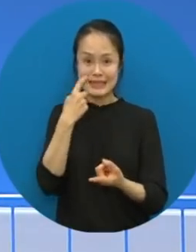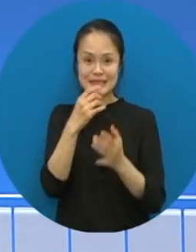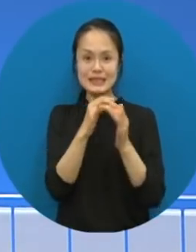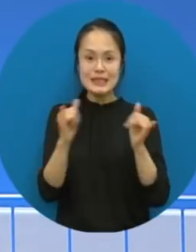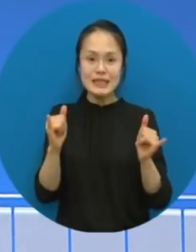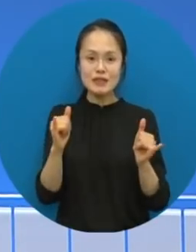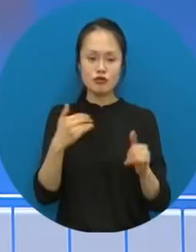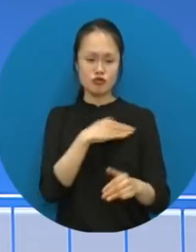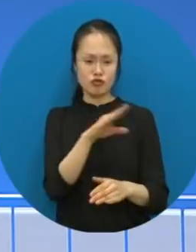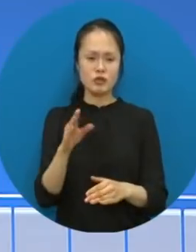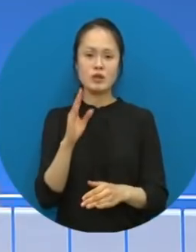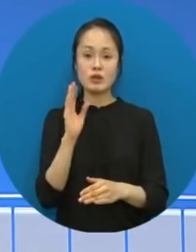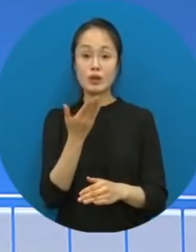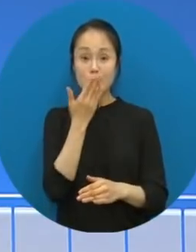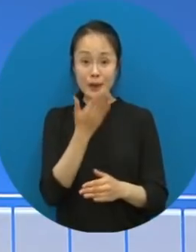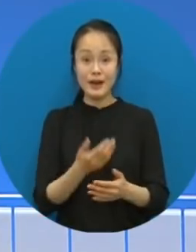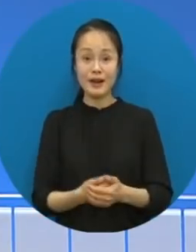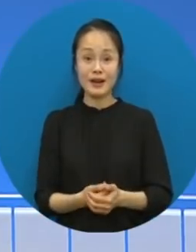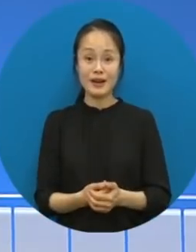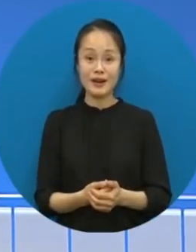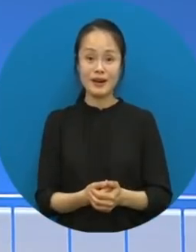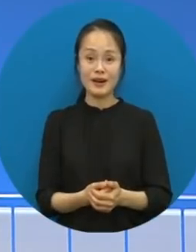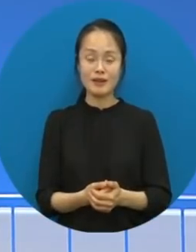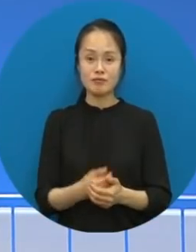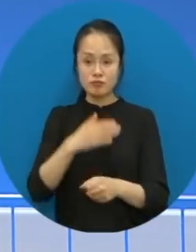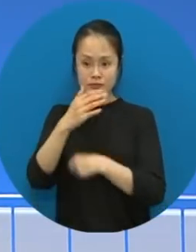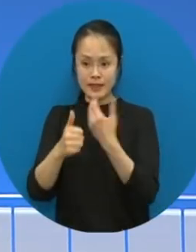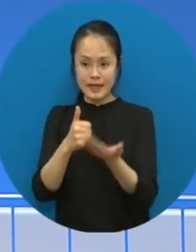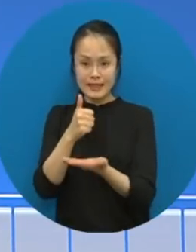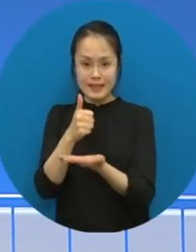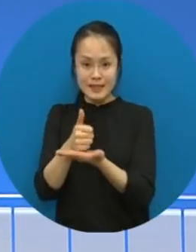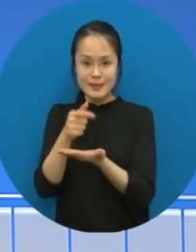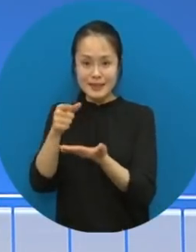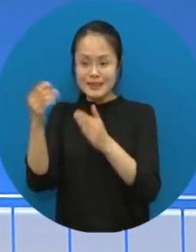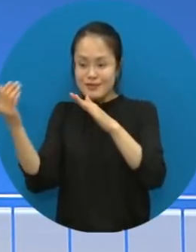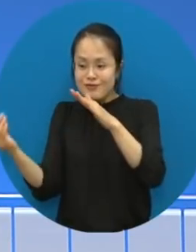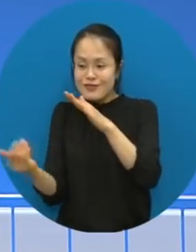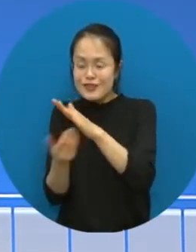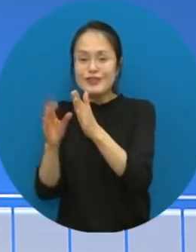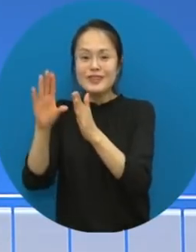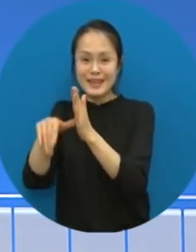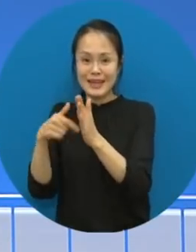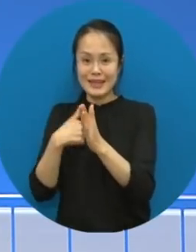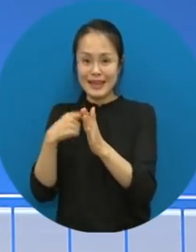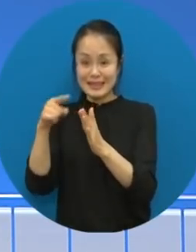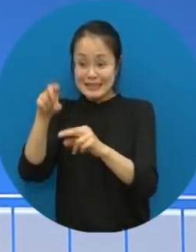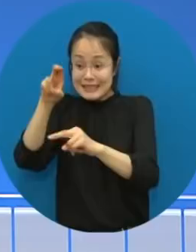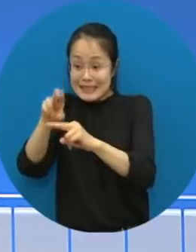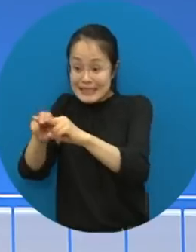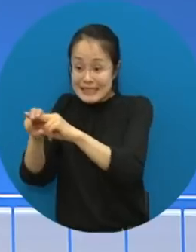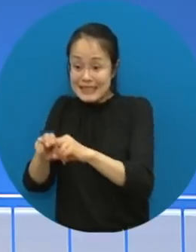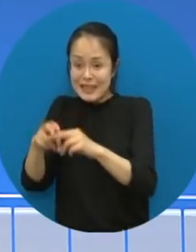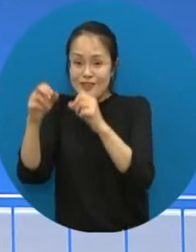있었어요. 하나님이 그 일을 하실 때 제가 거기에 있었어요. 아멘입니까?